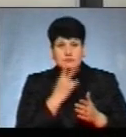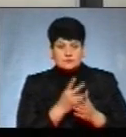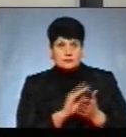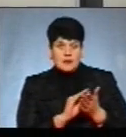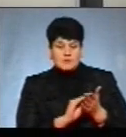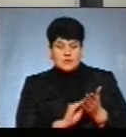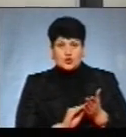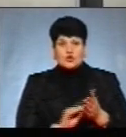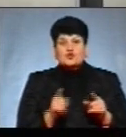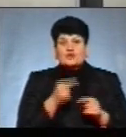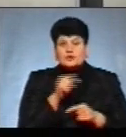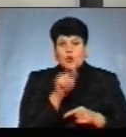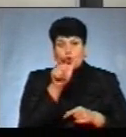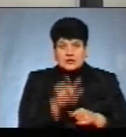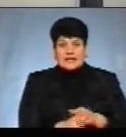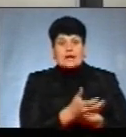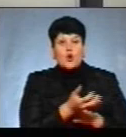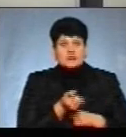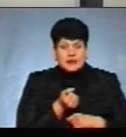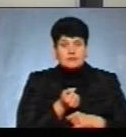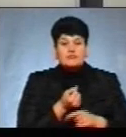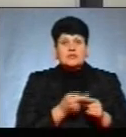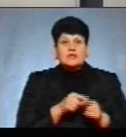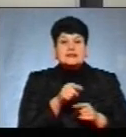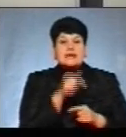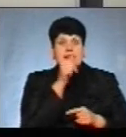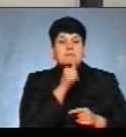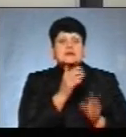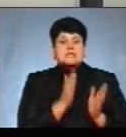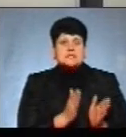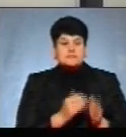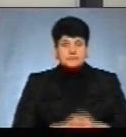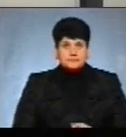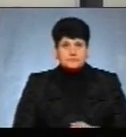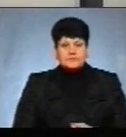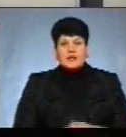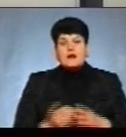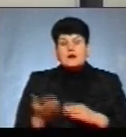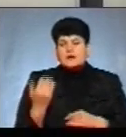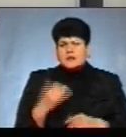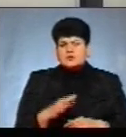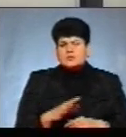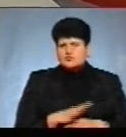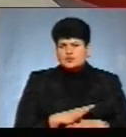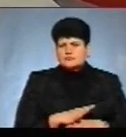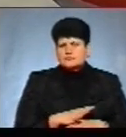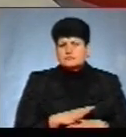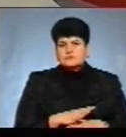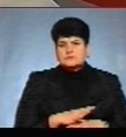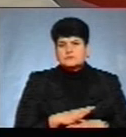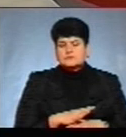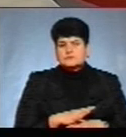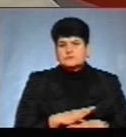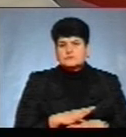вже відображено, що пацієнт по доступних ліках отримав саме такий препарат на цей місяць. Тому, де перше було десь.